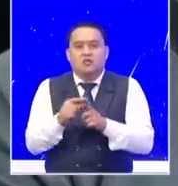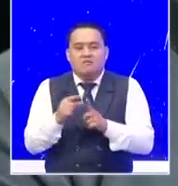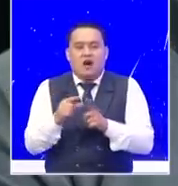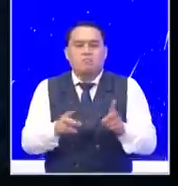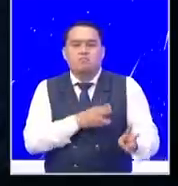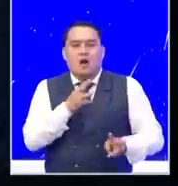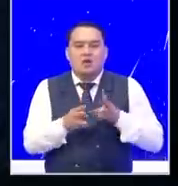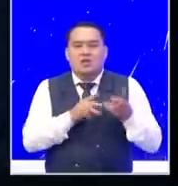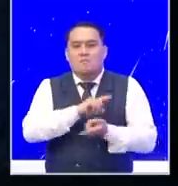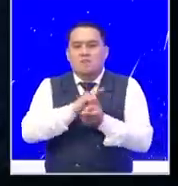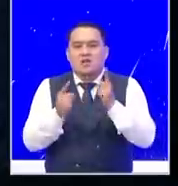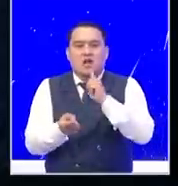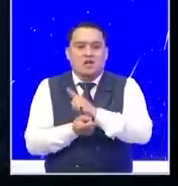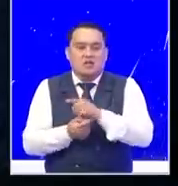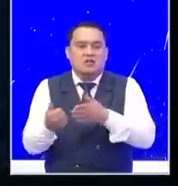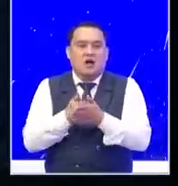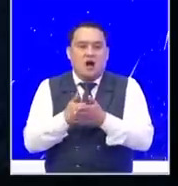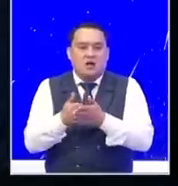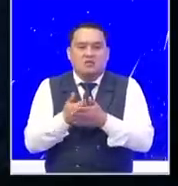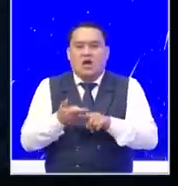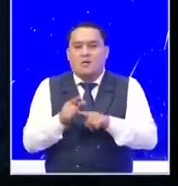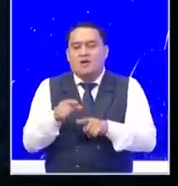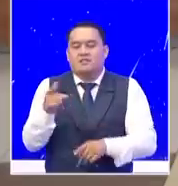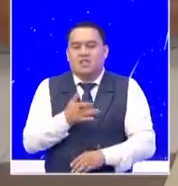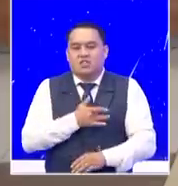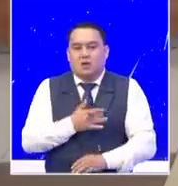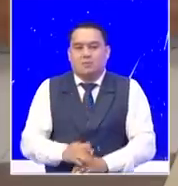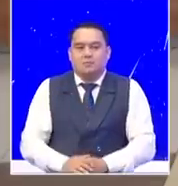мотивировали, меняли сознание и достигали самого сердца.